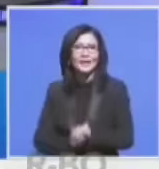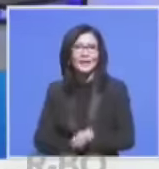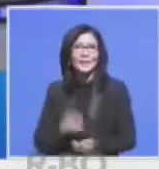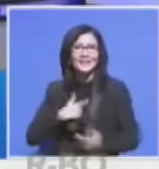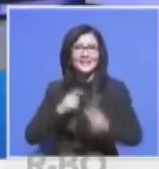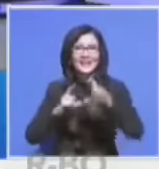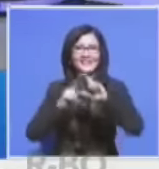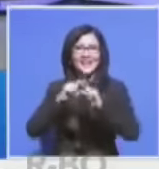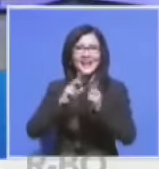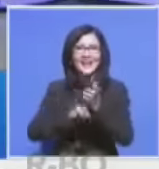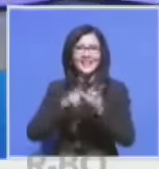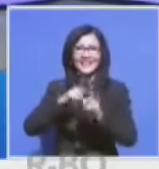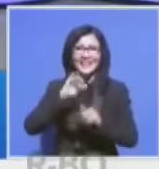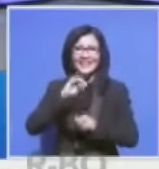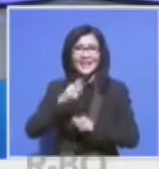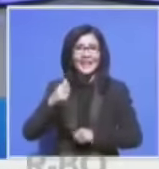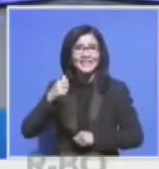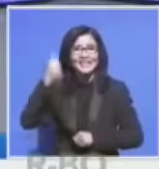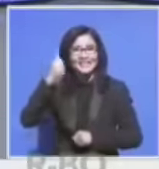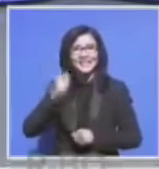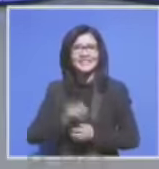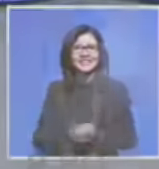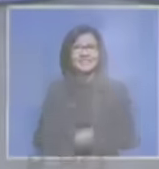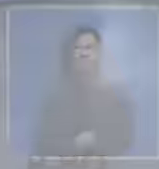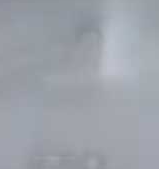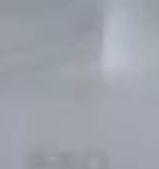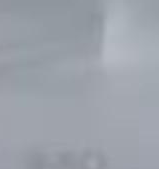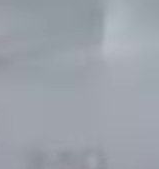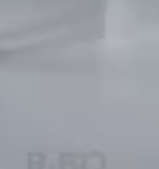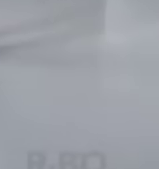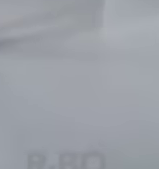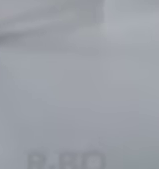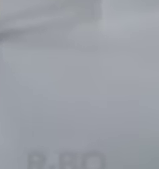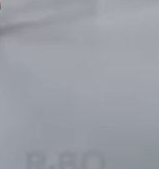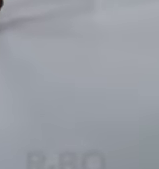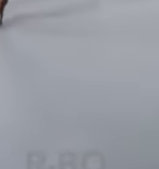saya Lianita Ruhyat, inilah redaksi siang selengkapnya.